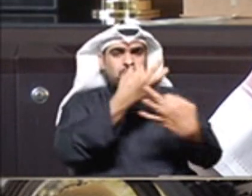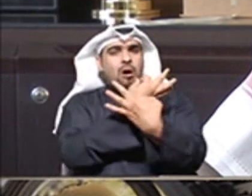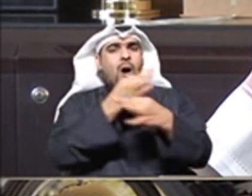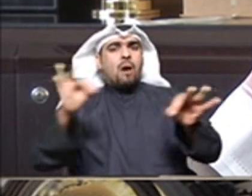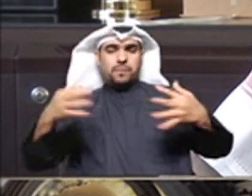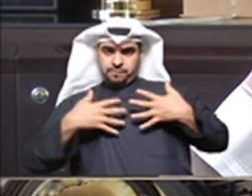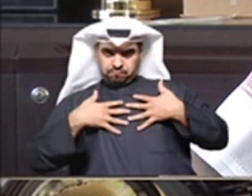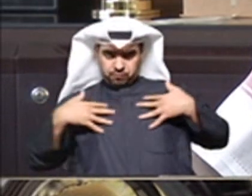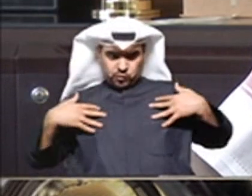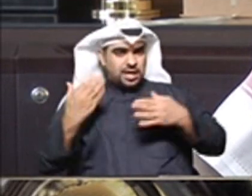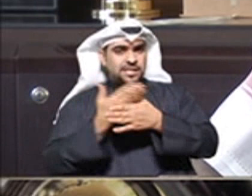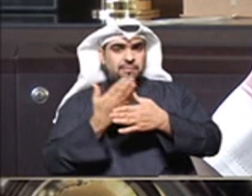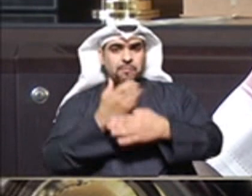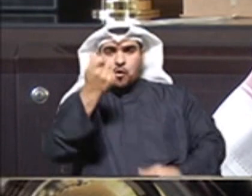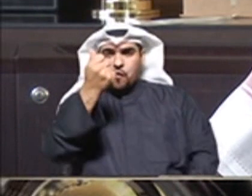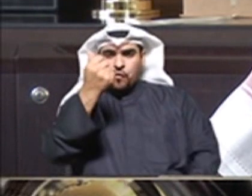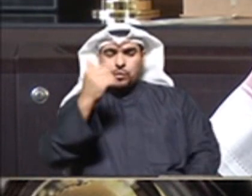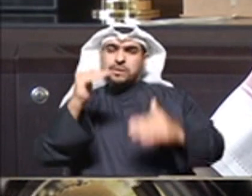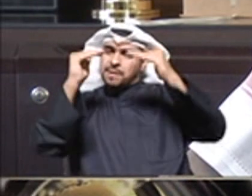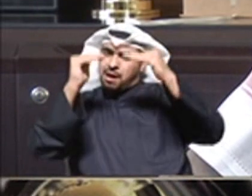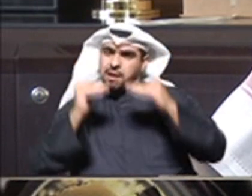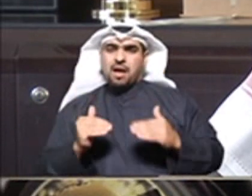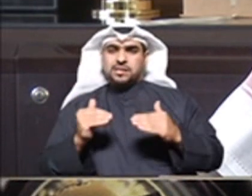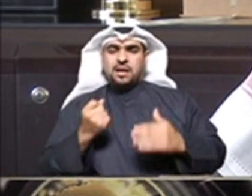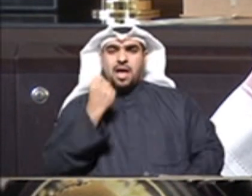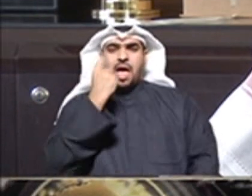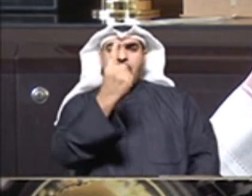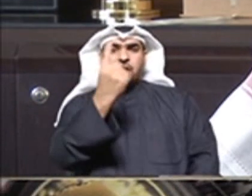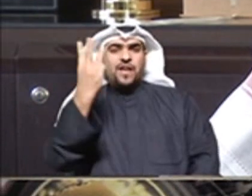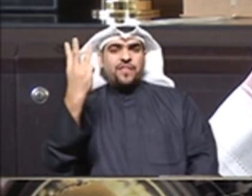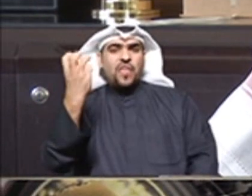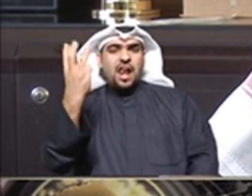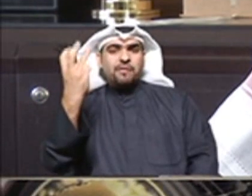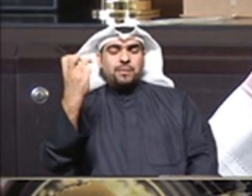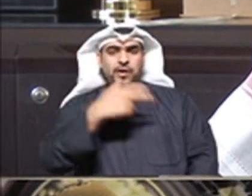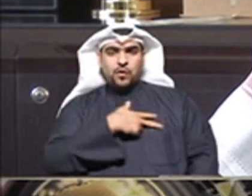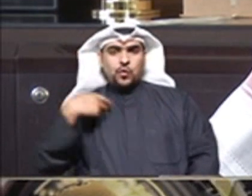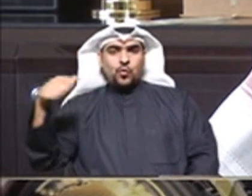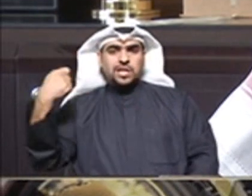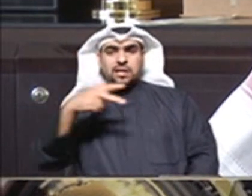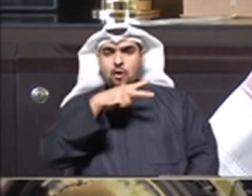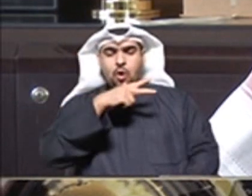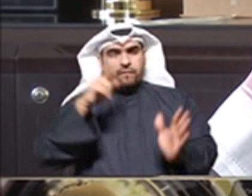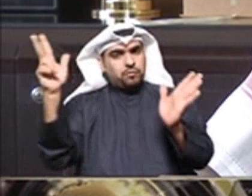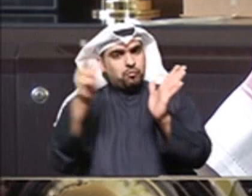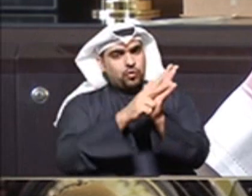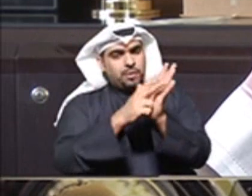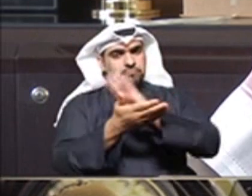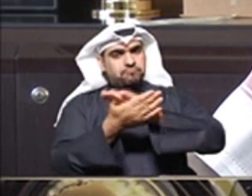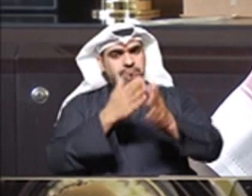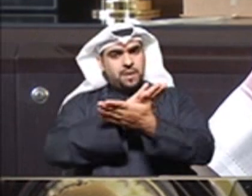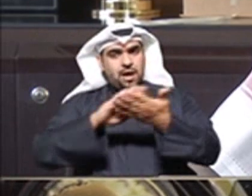حجاج دولة الكويت. سيكون السعر المعتمد لدى وزارة الأوقاف والشؤون الإسلامية هو